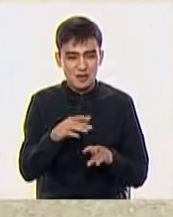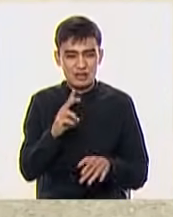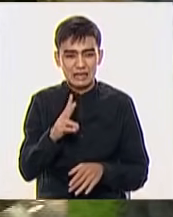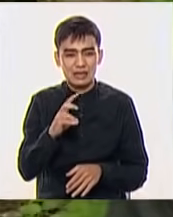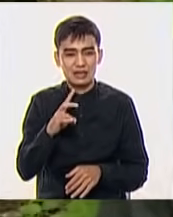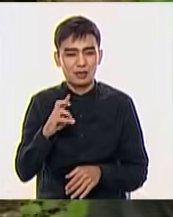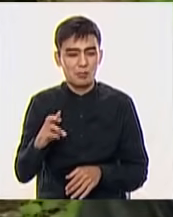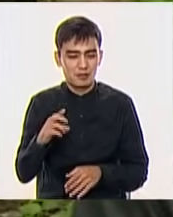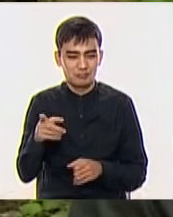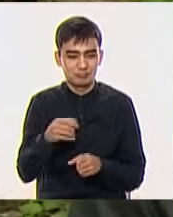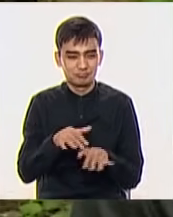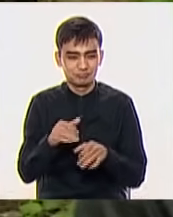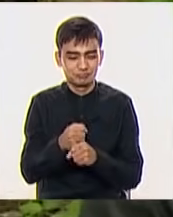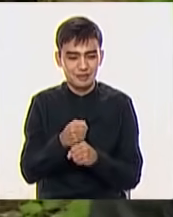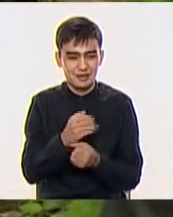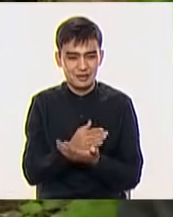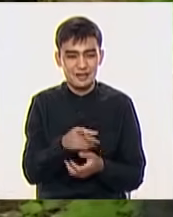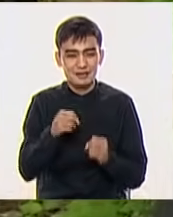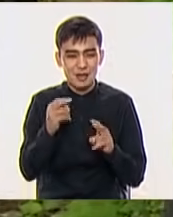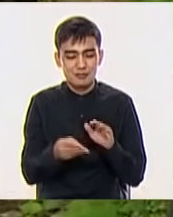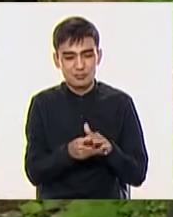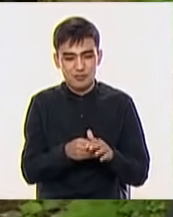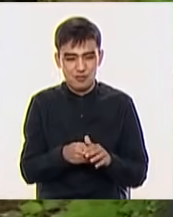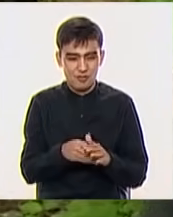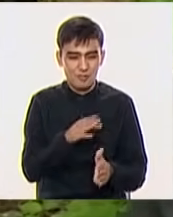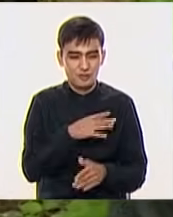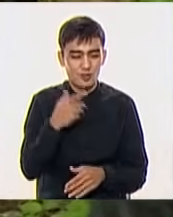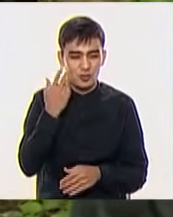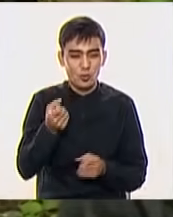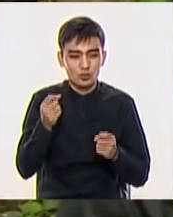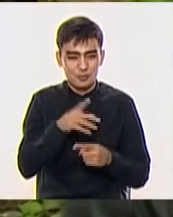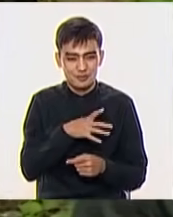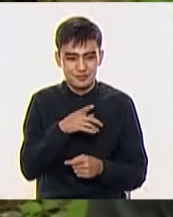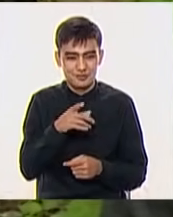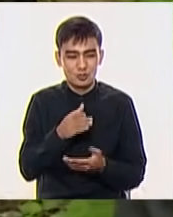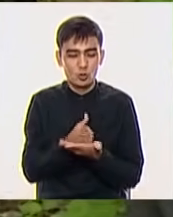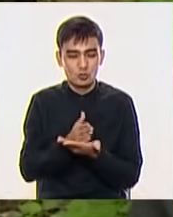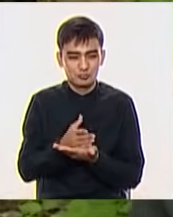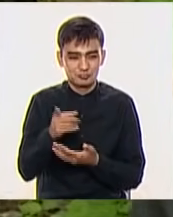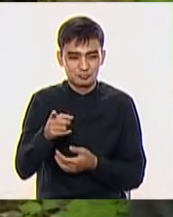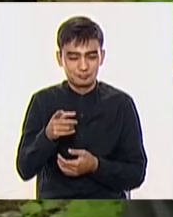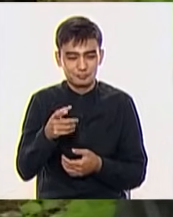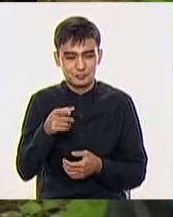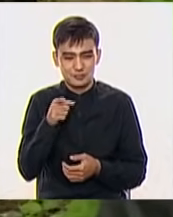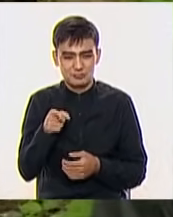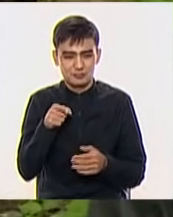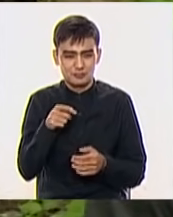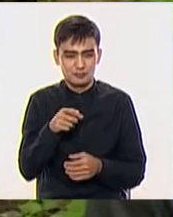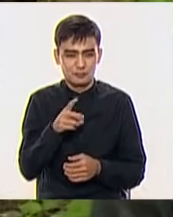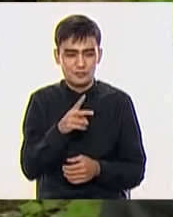КНБ. Дела, которые связаны с коррупционной и с мошенничеством, когда оно связано с использованием служебного положения, это антикоррупционная